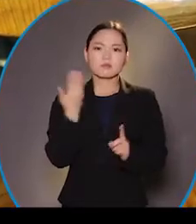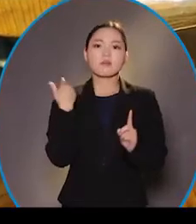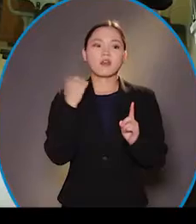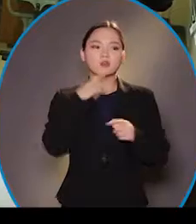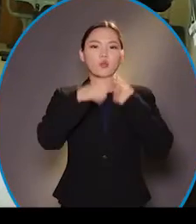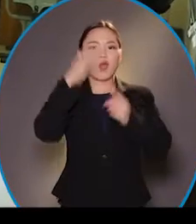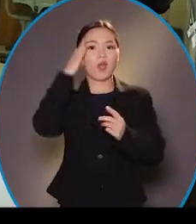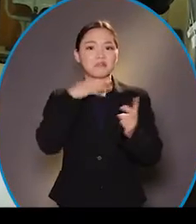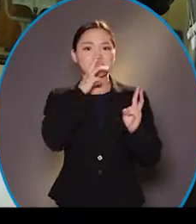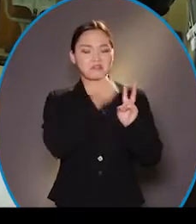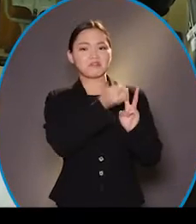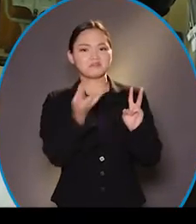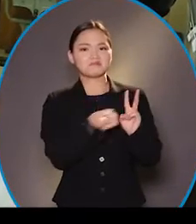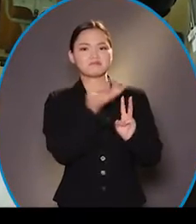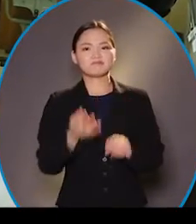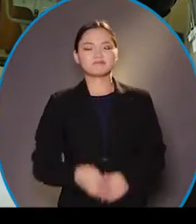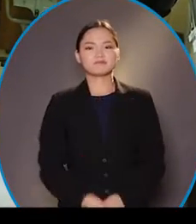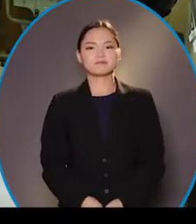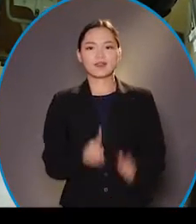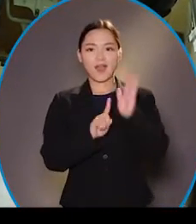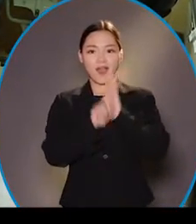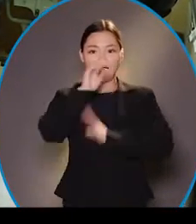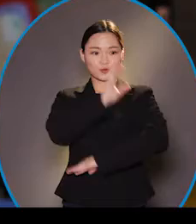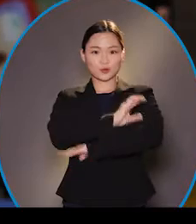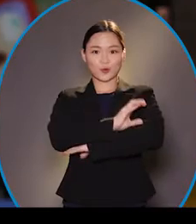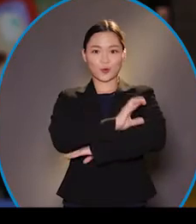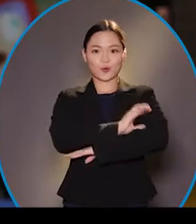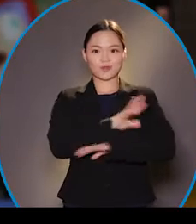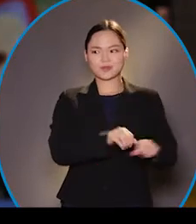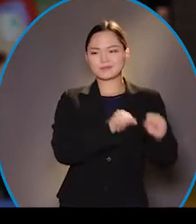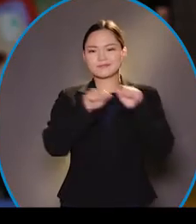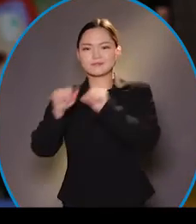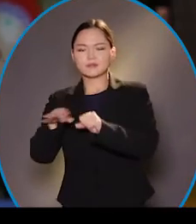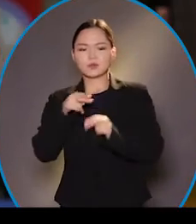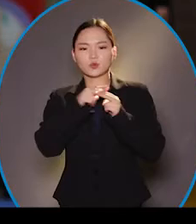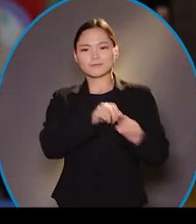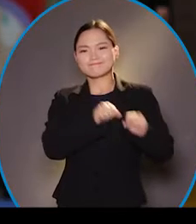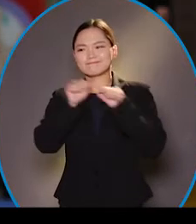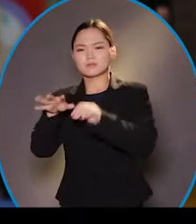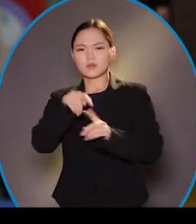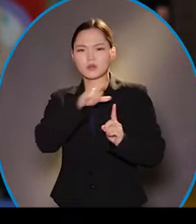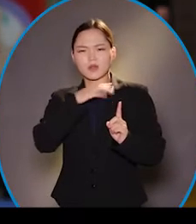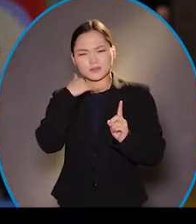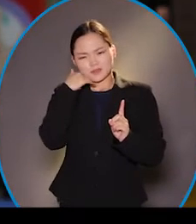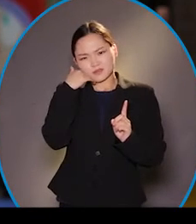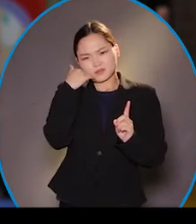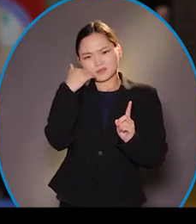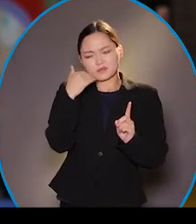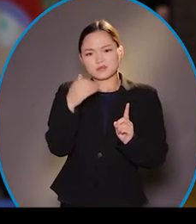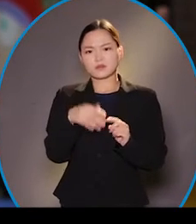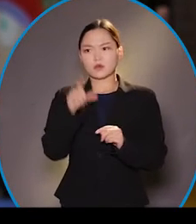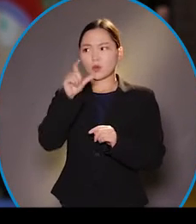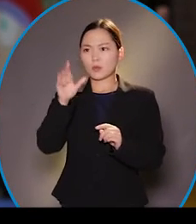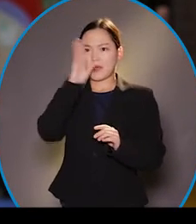байлаа. Анх тэгэл хүргэж өгөхөд айгүй их ичдэг байсан. Ингээд нэг хүүхэд маань явахгүй хүмүүс